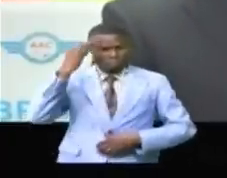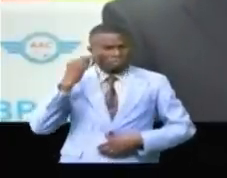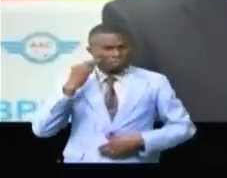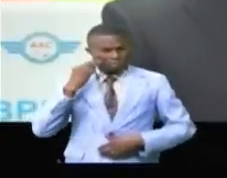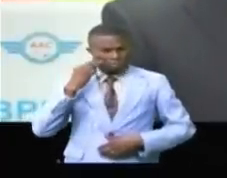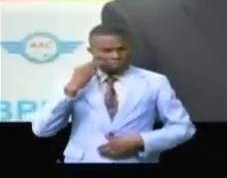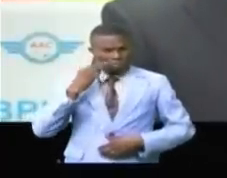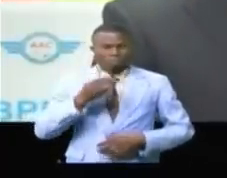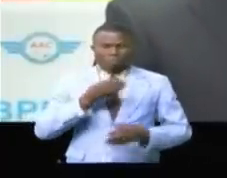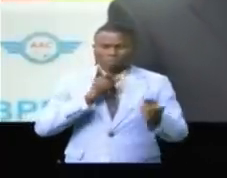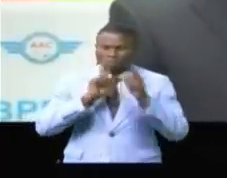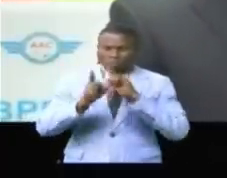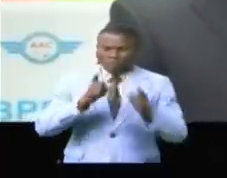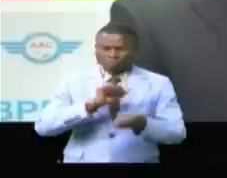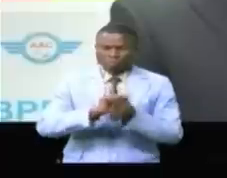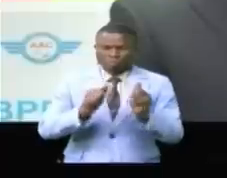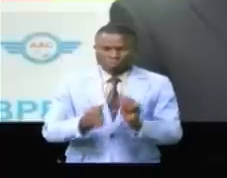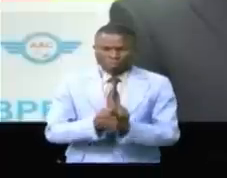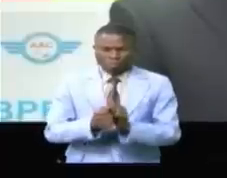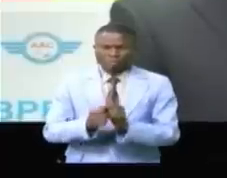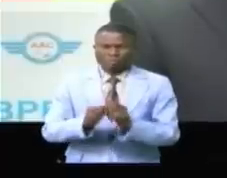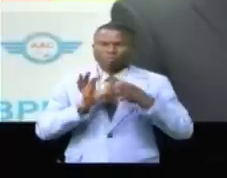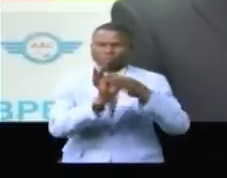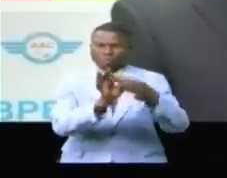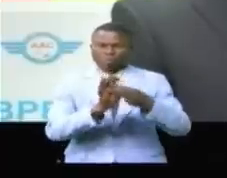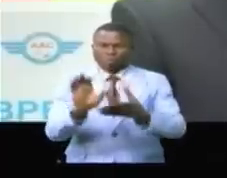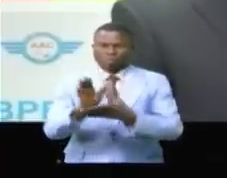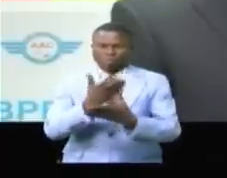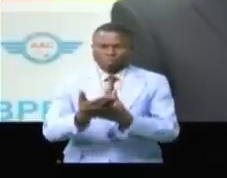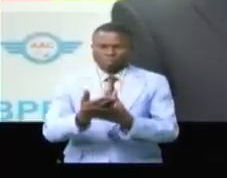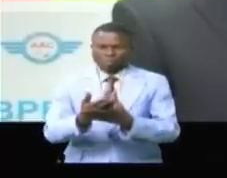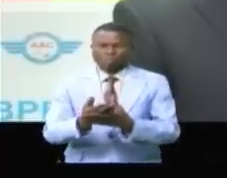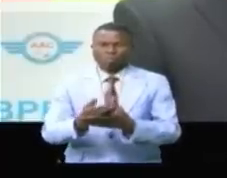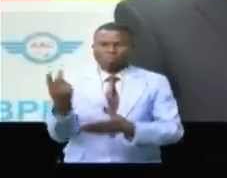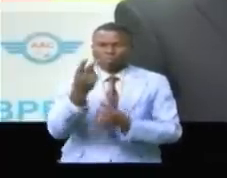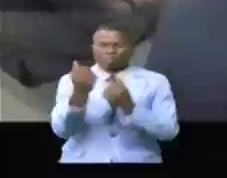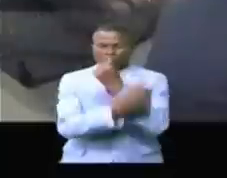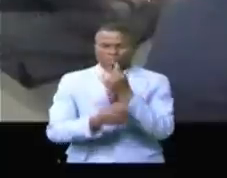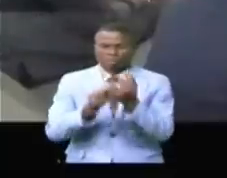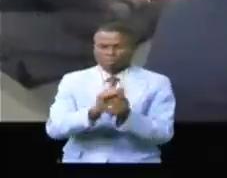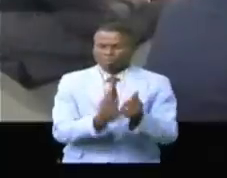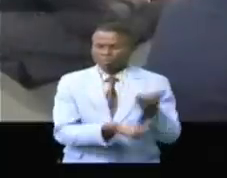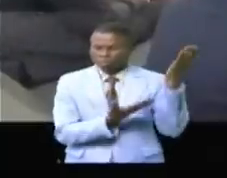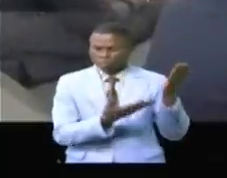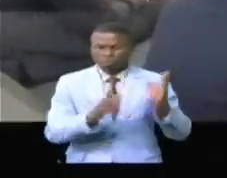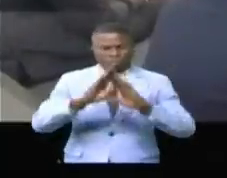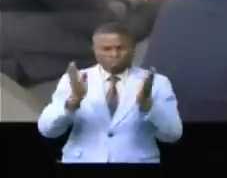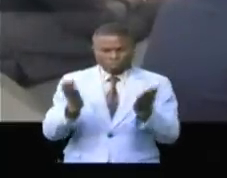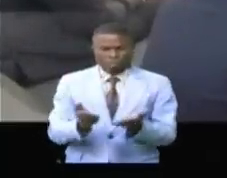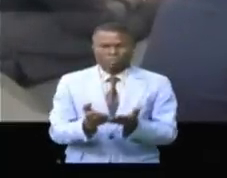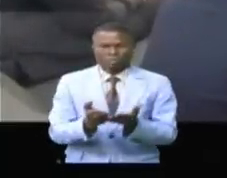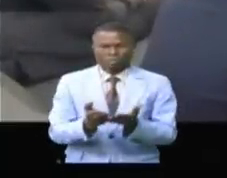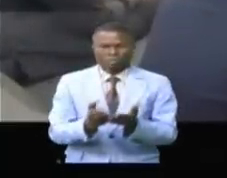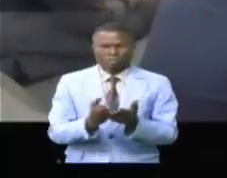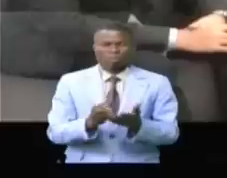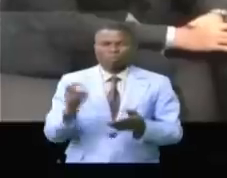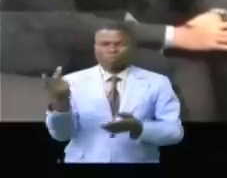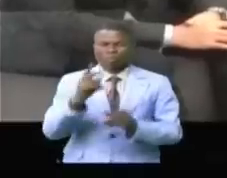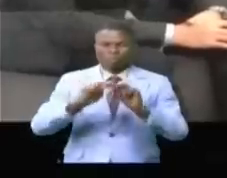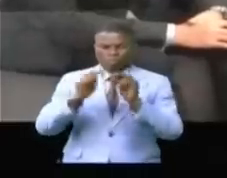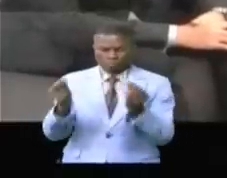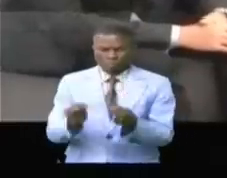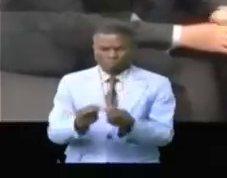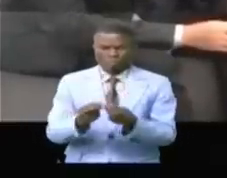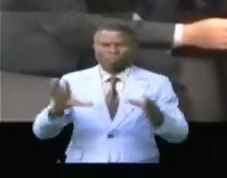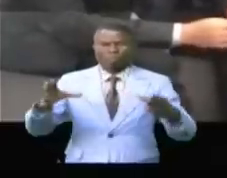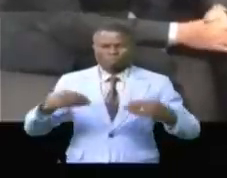le point sur la coopération entre nos deux pays en matière de transport. Toutes nos deux parties sont convenues